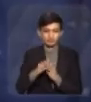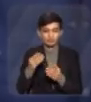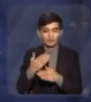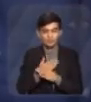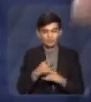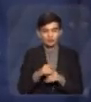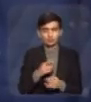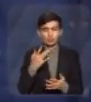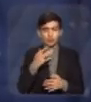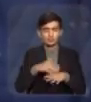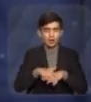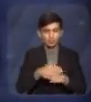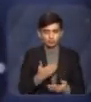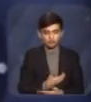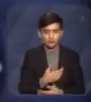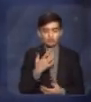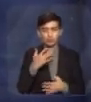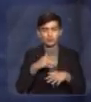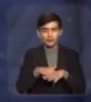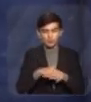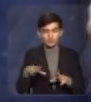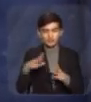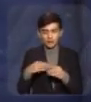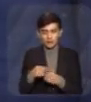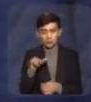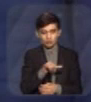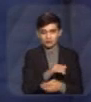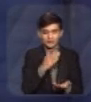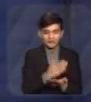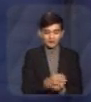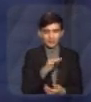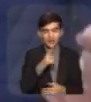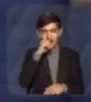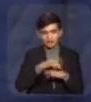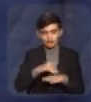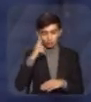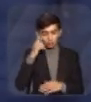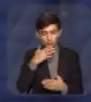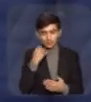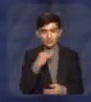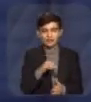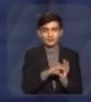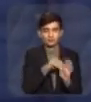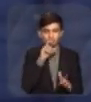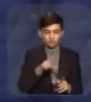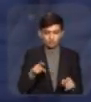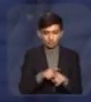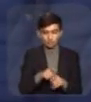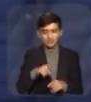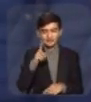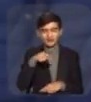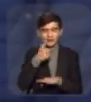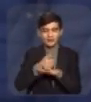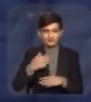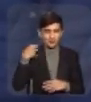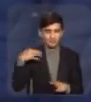Қаншама халық тұрады, қанша халықтың қанша бала шағасы бар, неге соны әкім ойламайды, неге соны басшылар